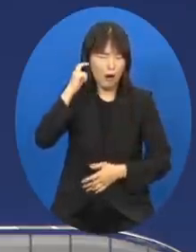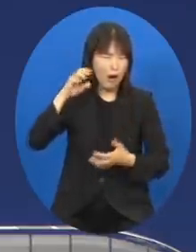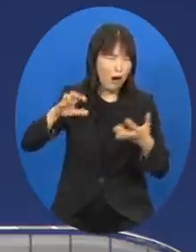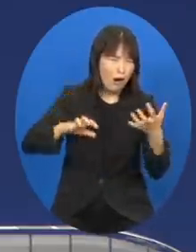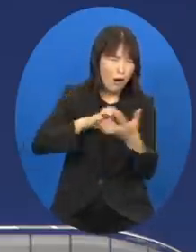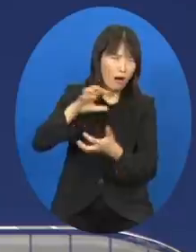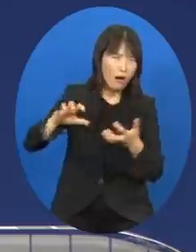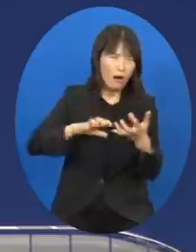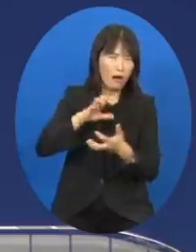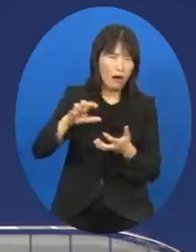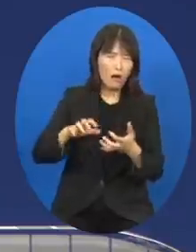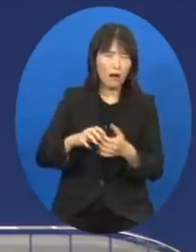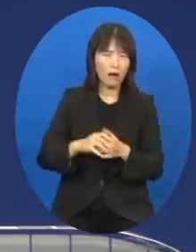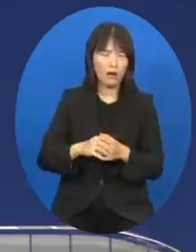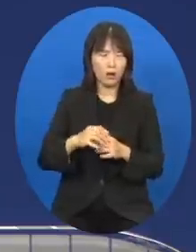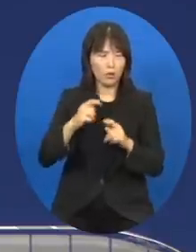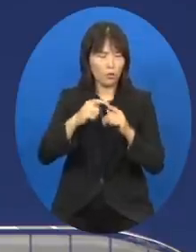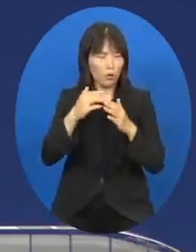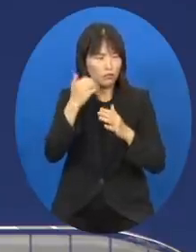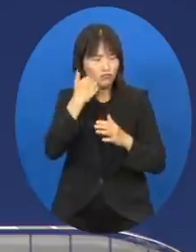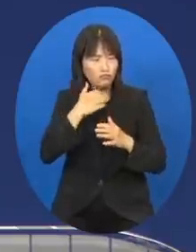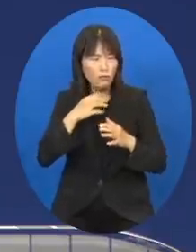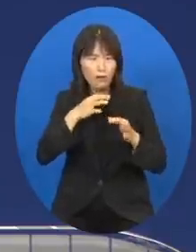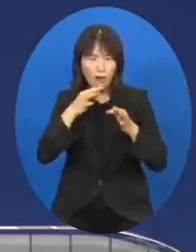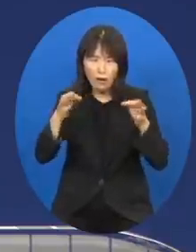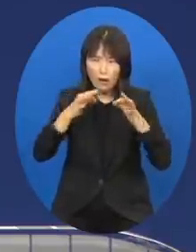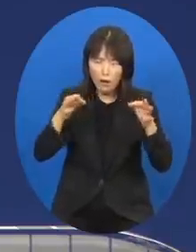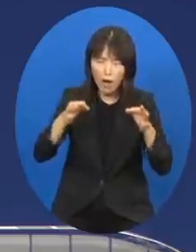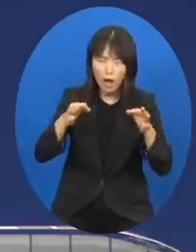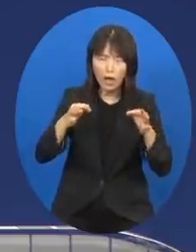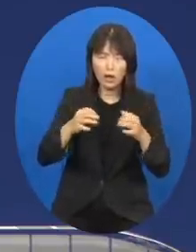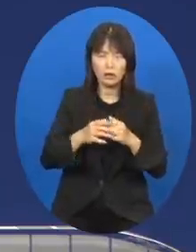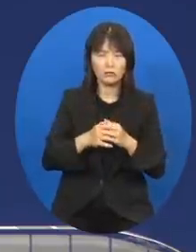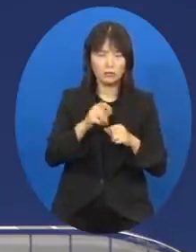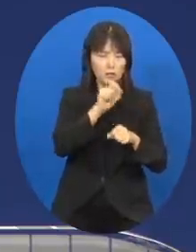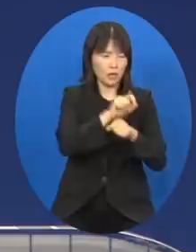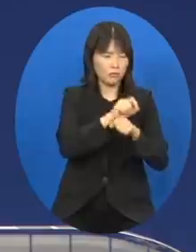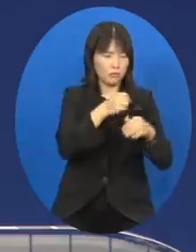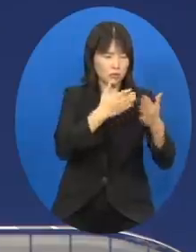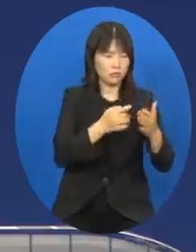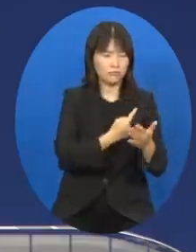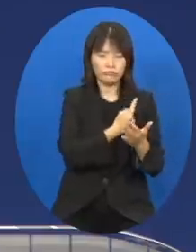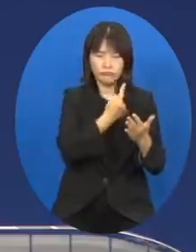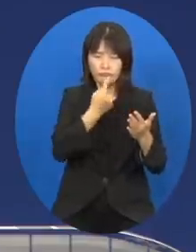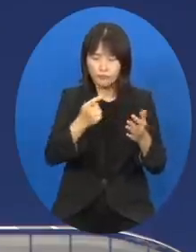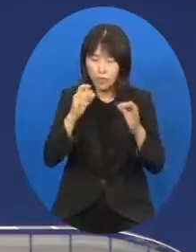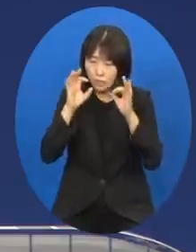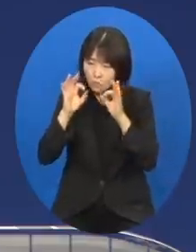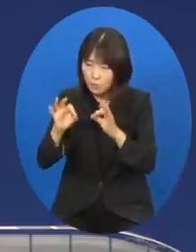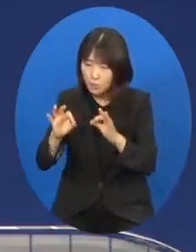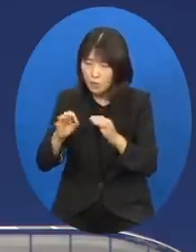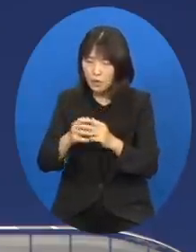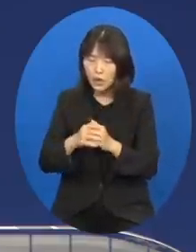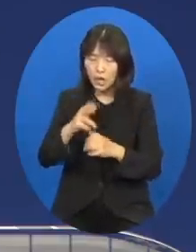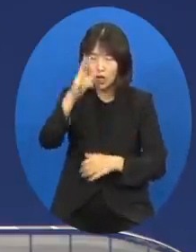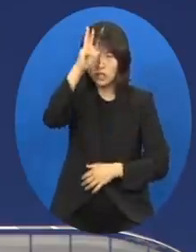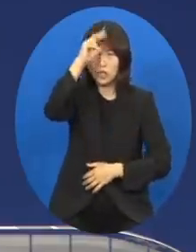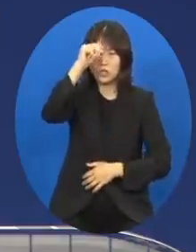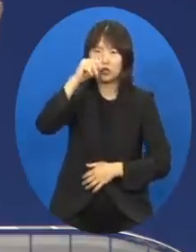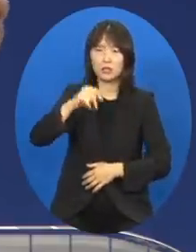것 같아서 교회에서 왜 이런 일이 있나 싶어서 제가 사무실에서 나와서 보니까